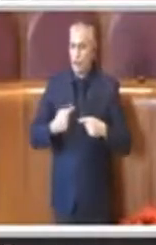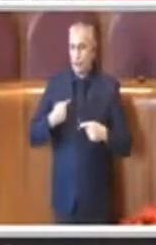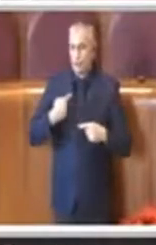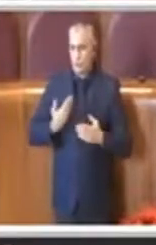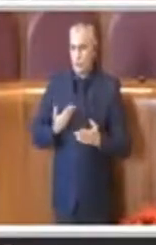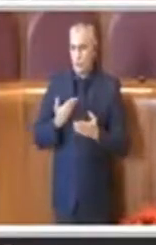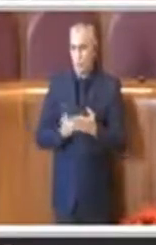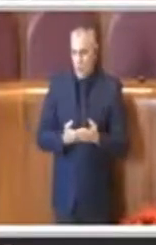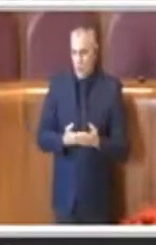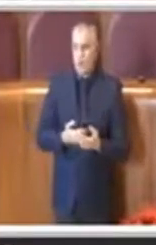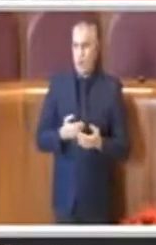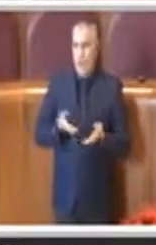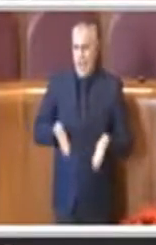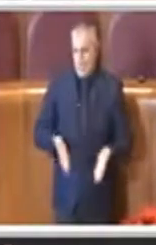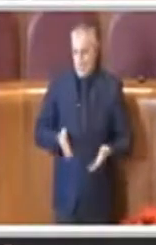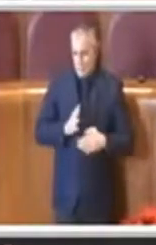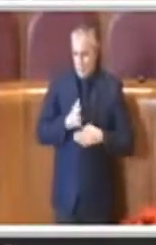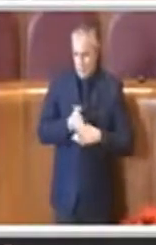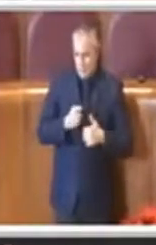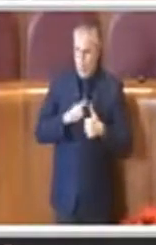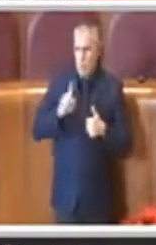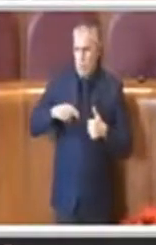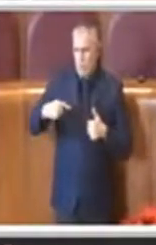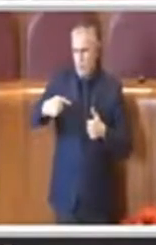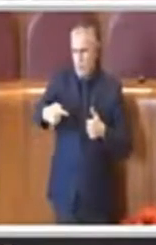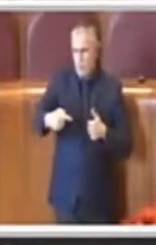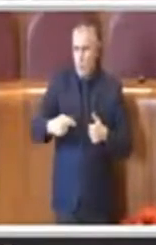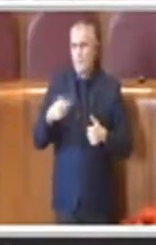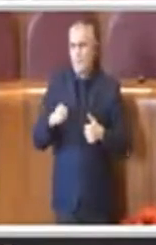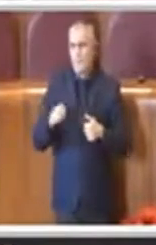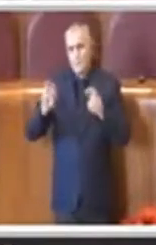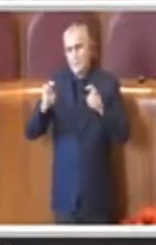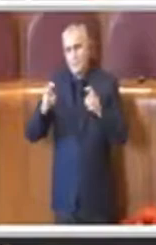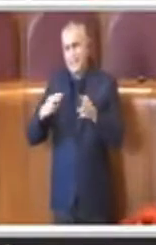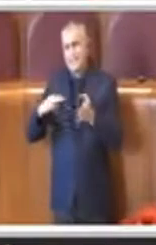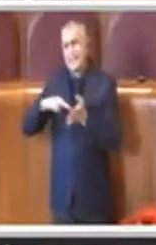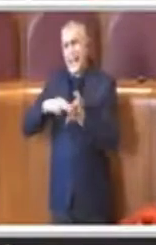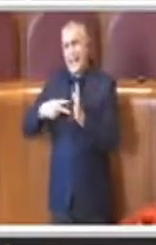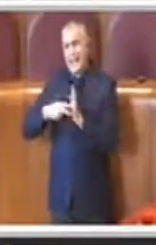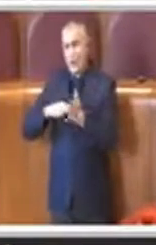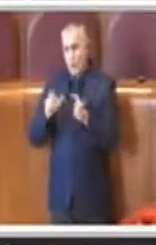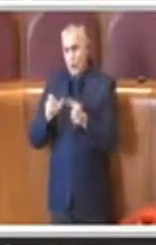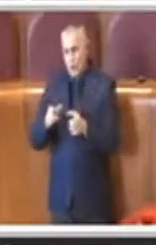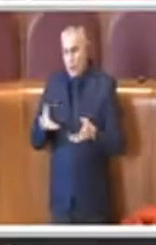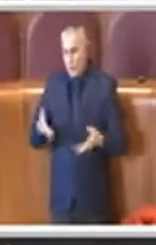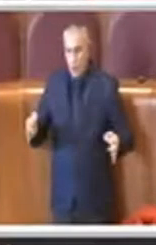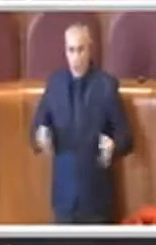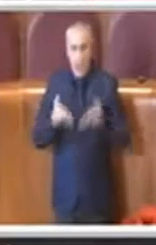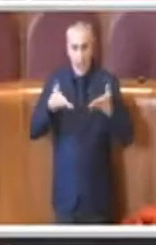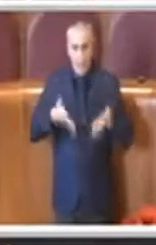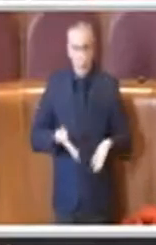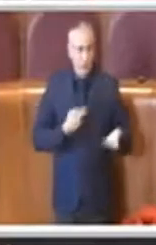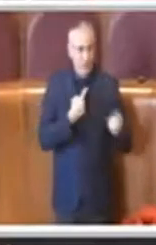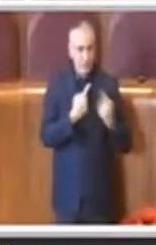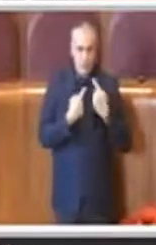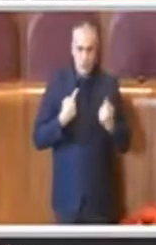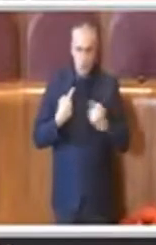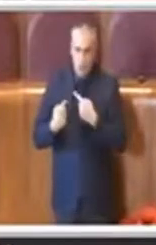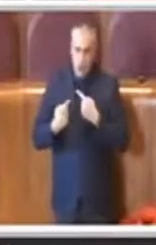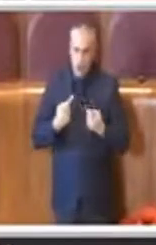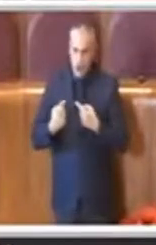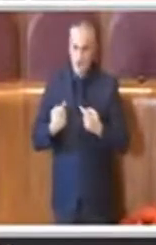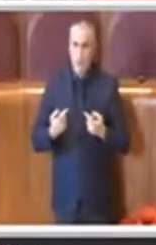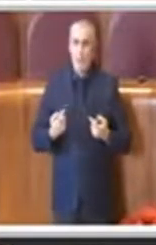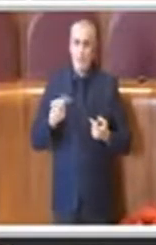ma interverrò anche dopo sulle questioni, diciamo, più tecniche. Però visto che si è aperta questa discussione sul, diciamo,